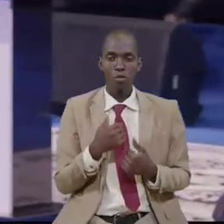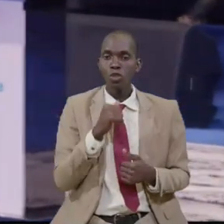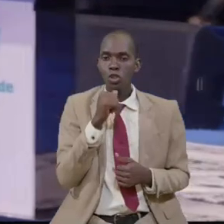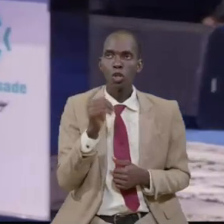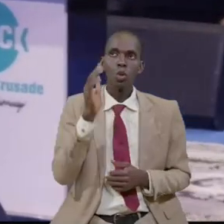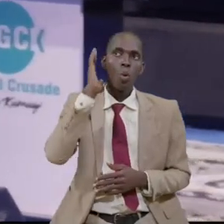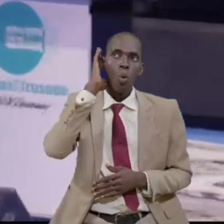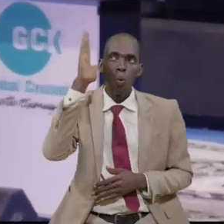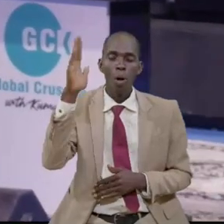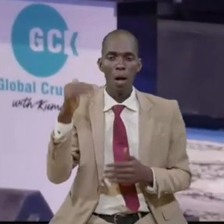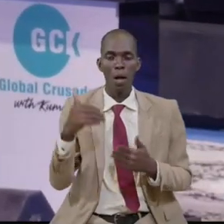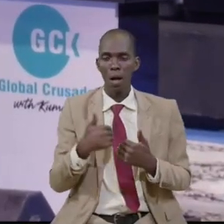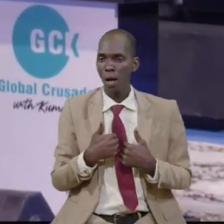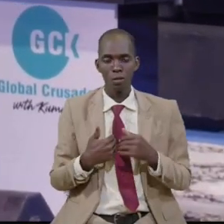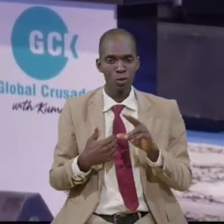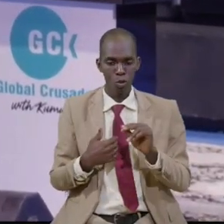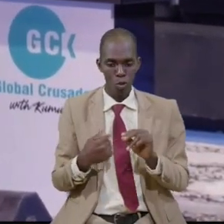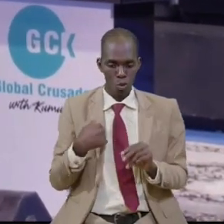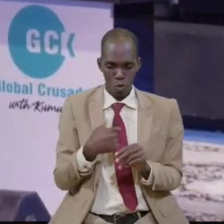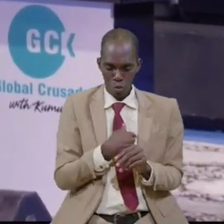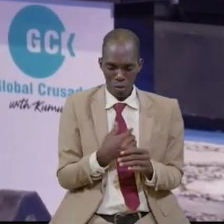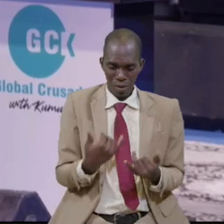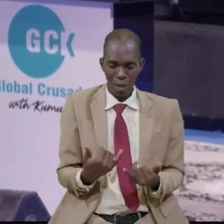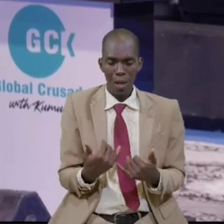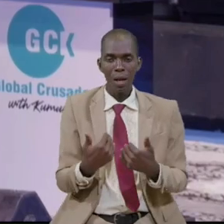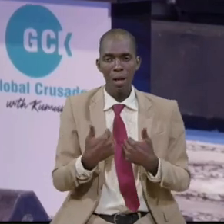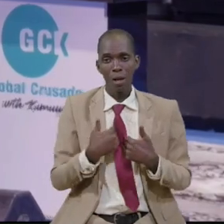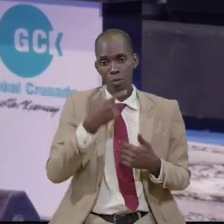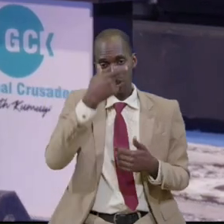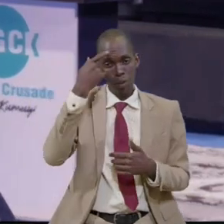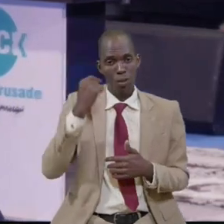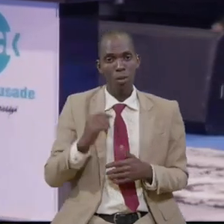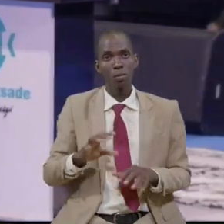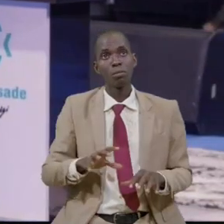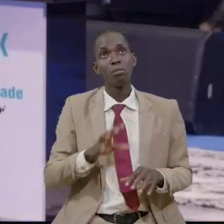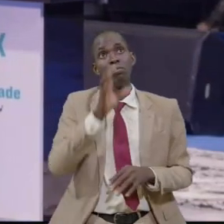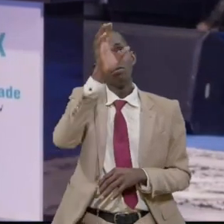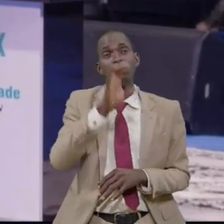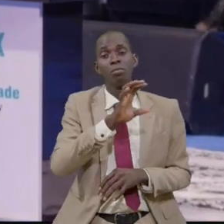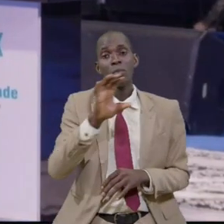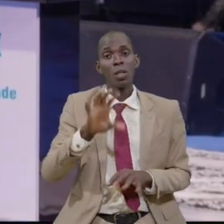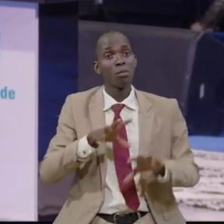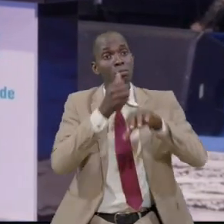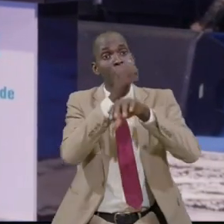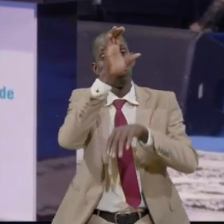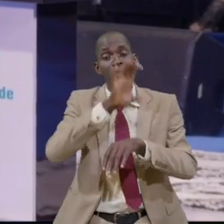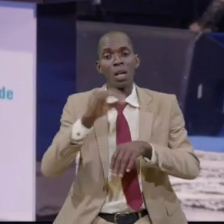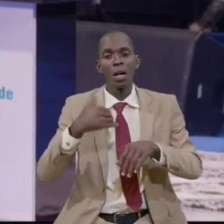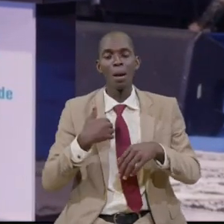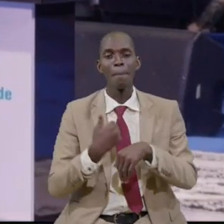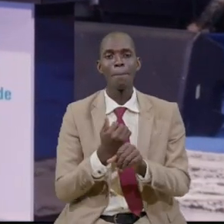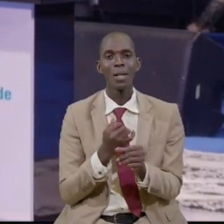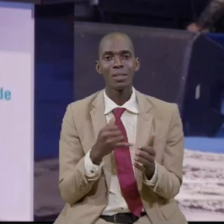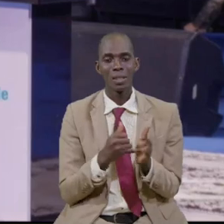mais nous avons le calvaire. Le calvaire l'a rendu disponible pour vous et pour moi, en qui